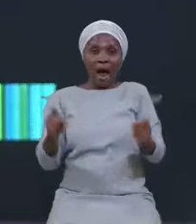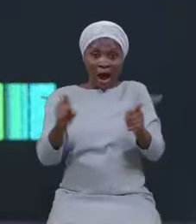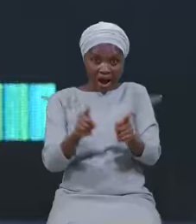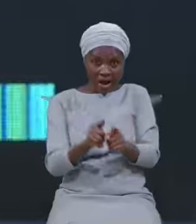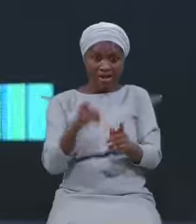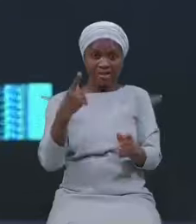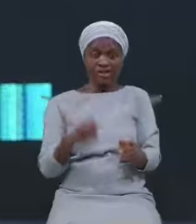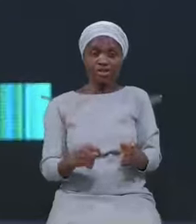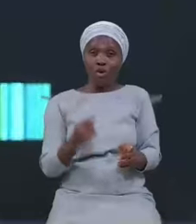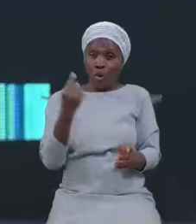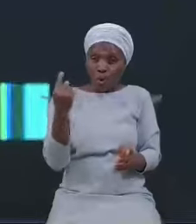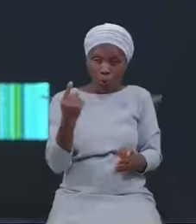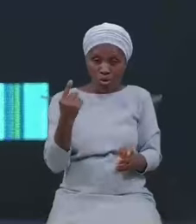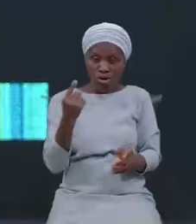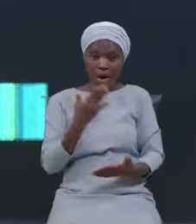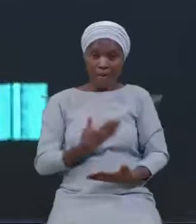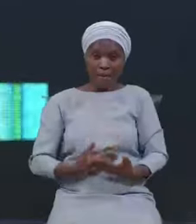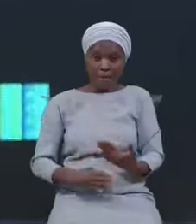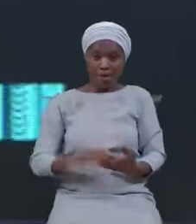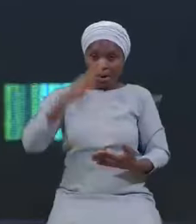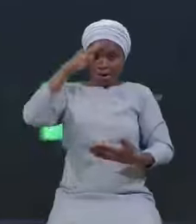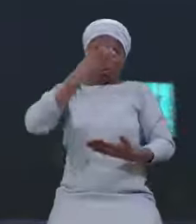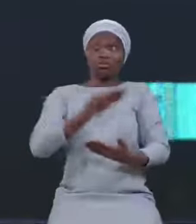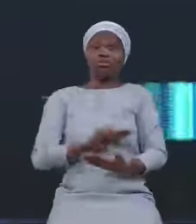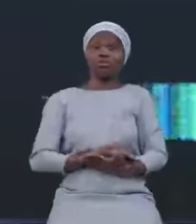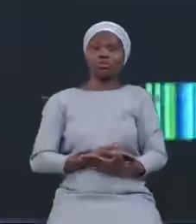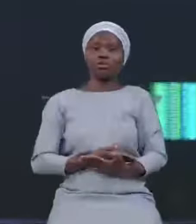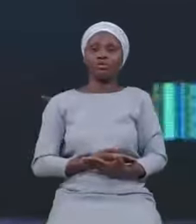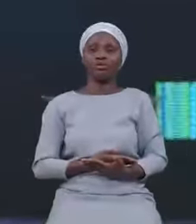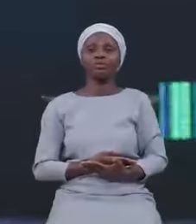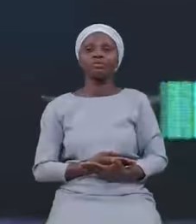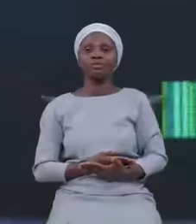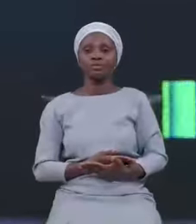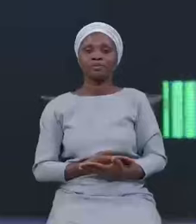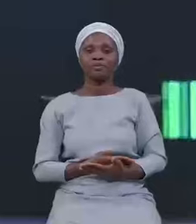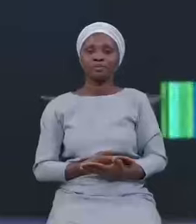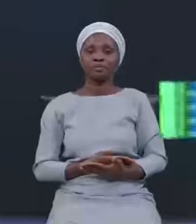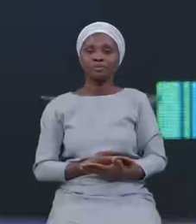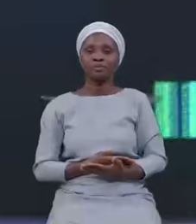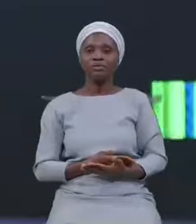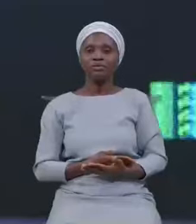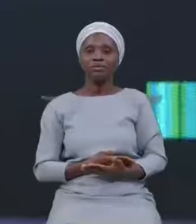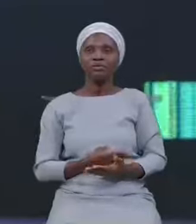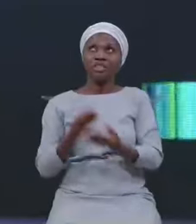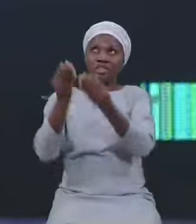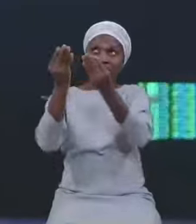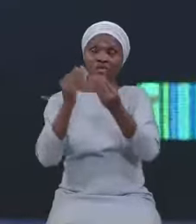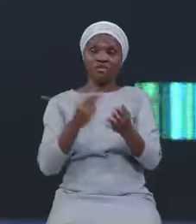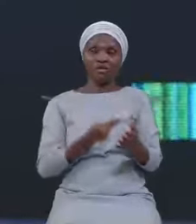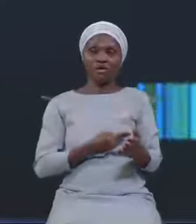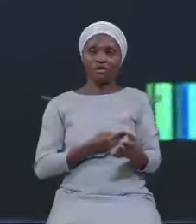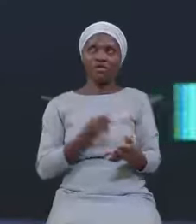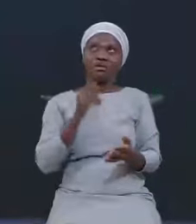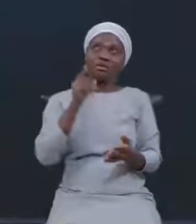unique au Fils croyant. Il est le seul Fils unique et